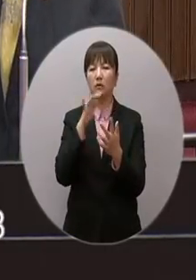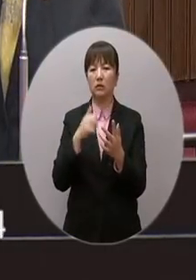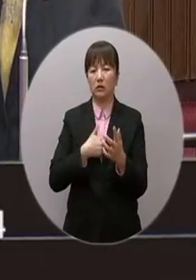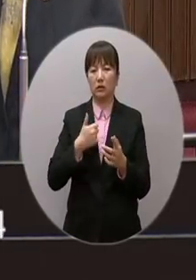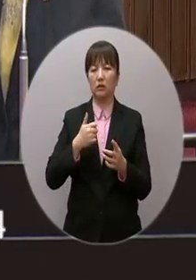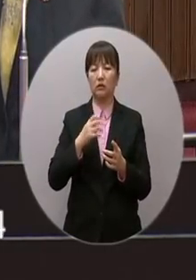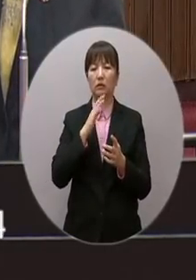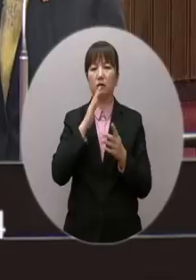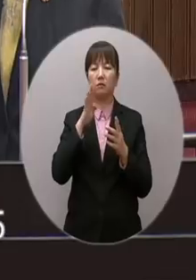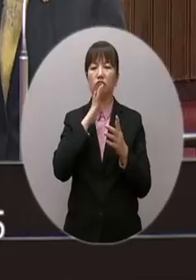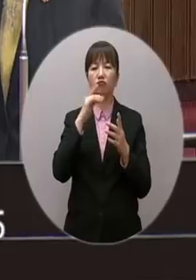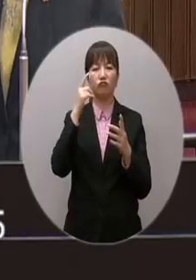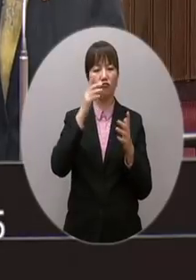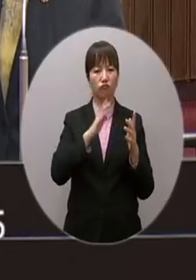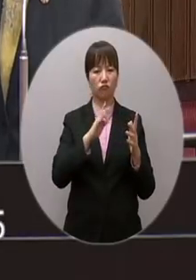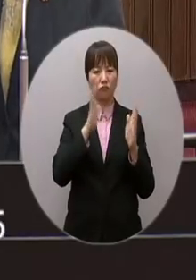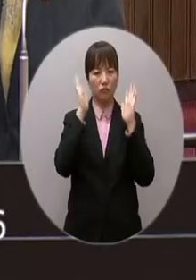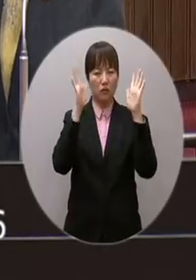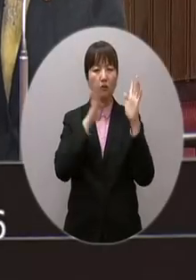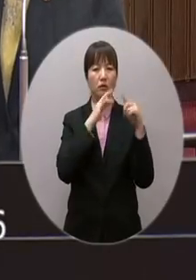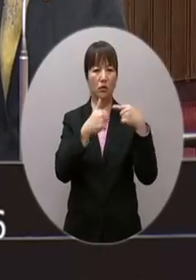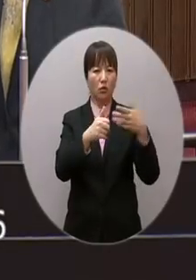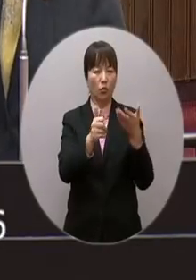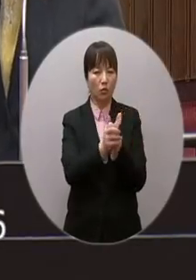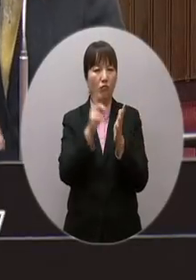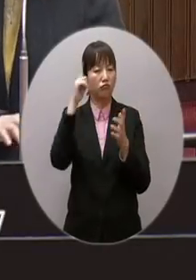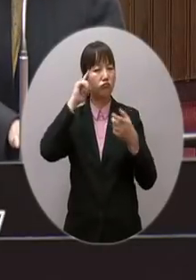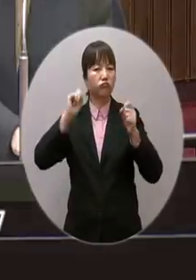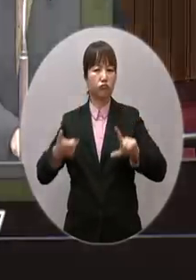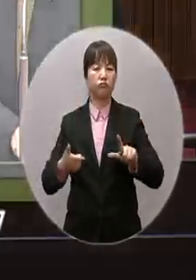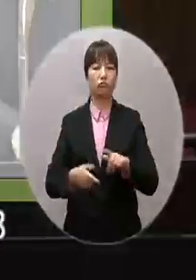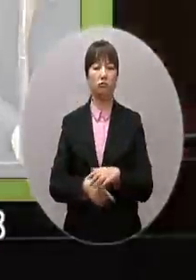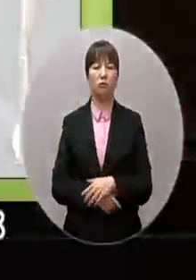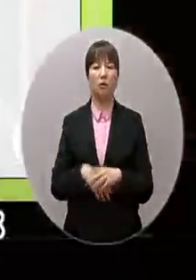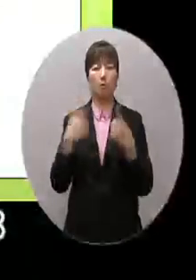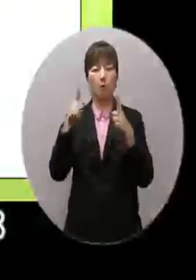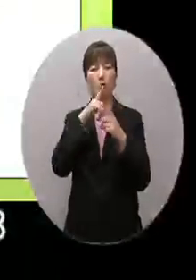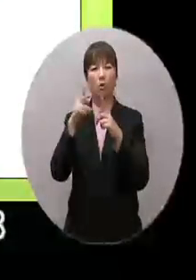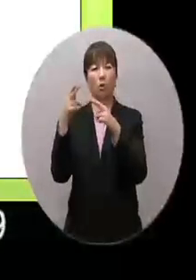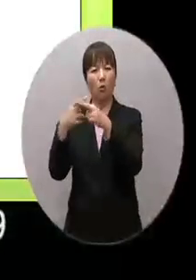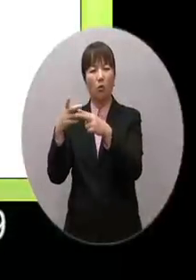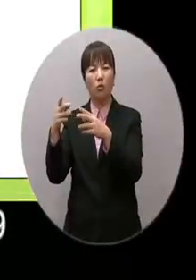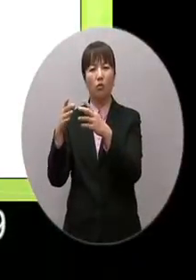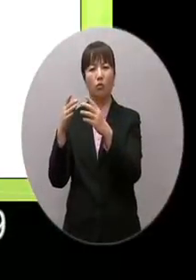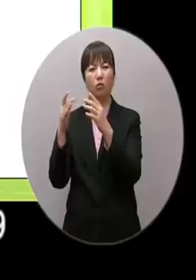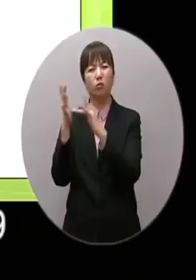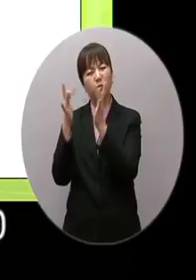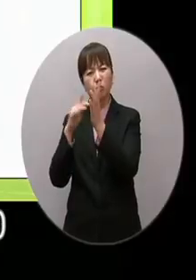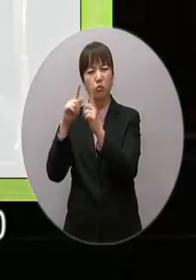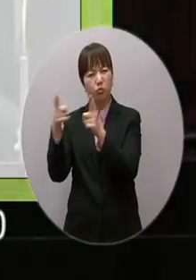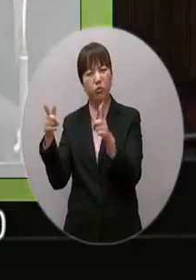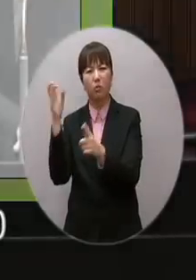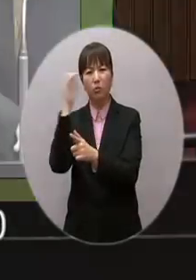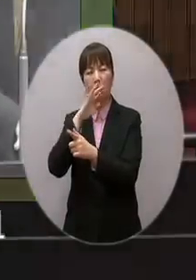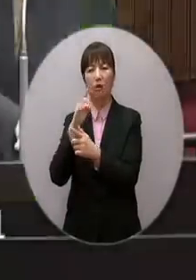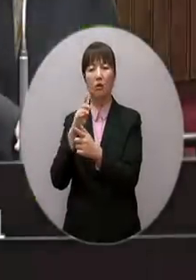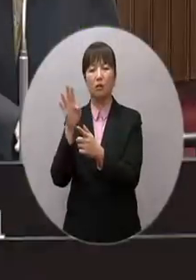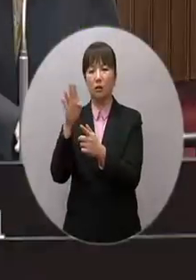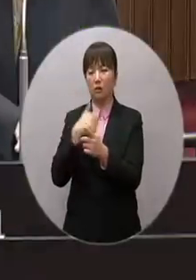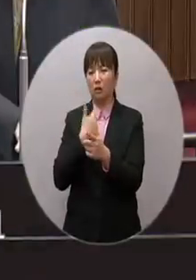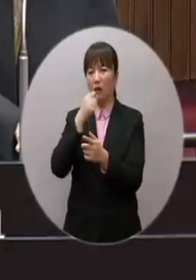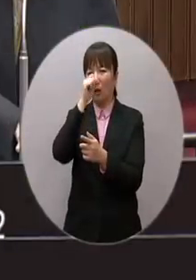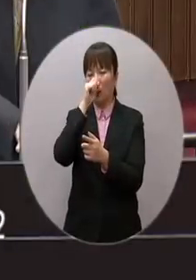精神事实上是违背我们这个部分的教育了。当然我不是说宗教团体都不好，但是他多么的有效